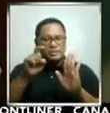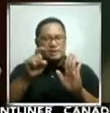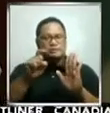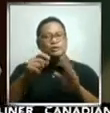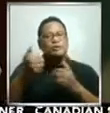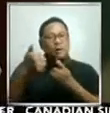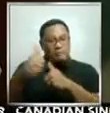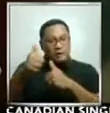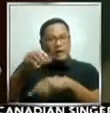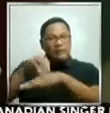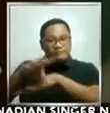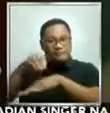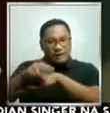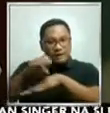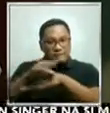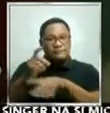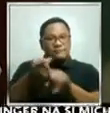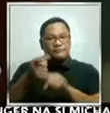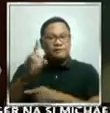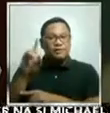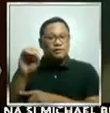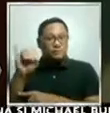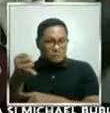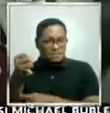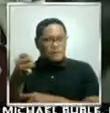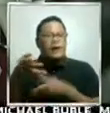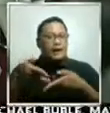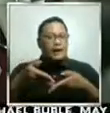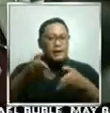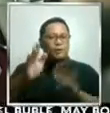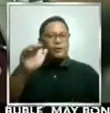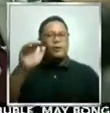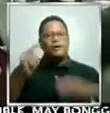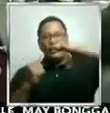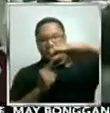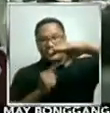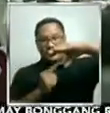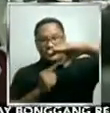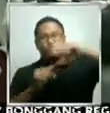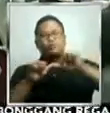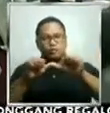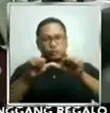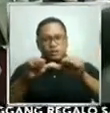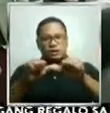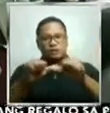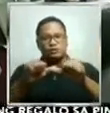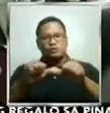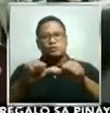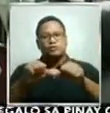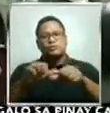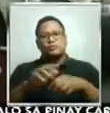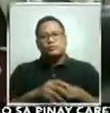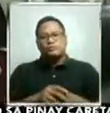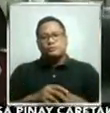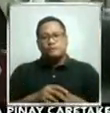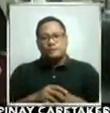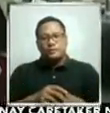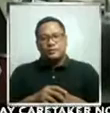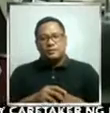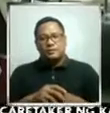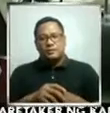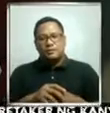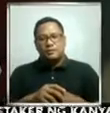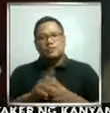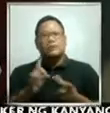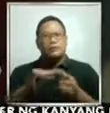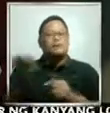advice of the DOJ and let ABS-CBN continue operations. Ang pahayag na ito ng National Telecommunications Commission o NTC